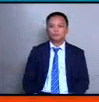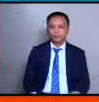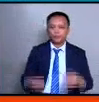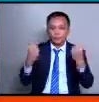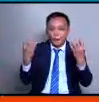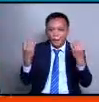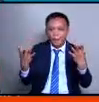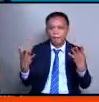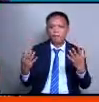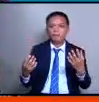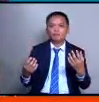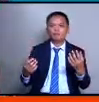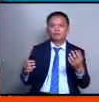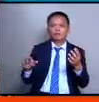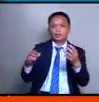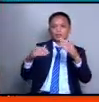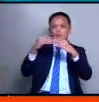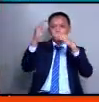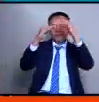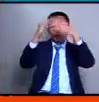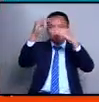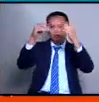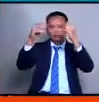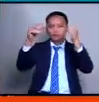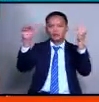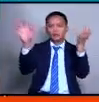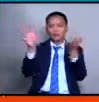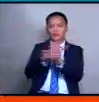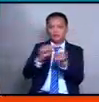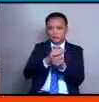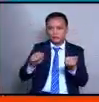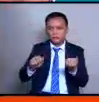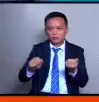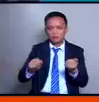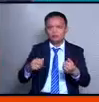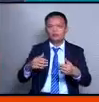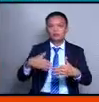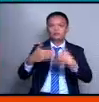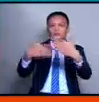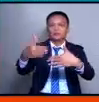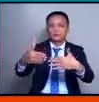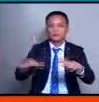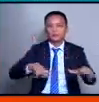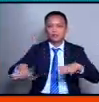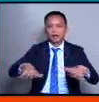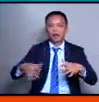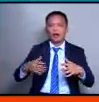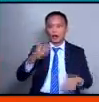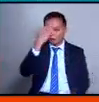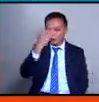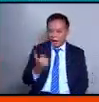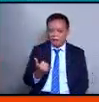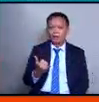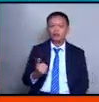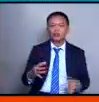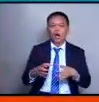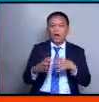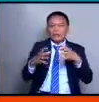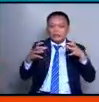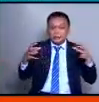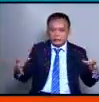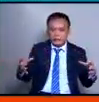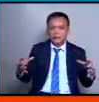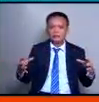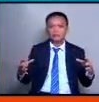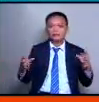Maraming gumuong struktura sa Mindanao, kasunod na magkakasunod na lindol doon. Pero bakit nga ba ganun kagrabe ang inabot na pinsala